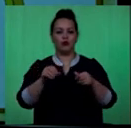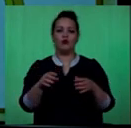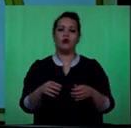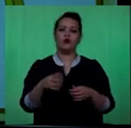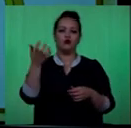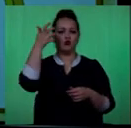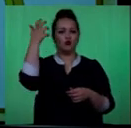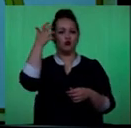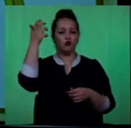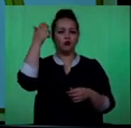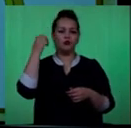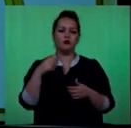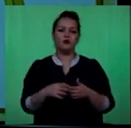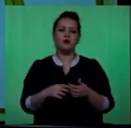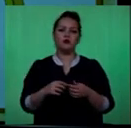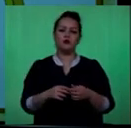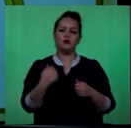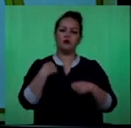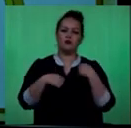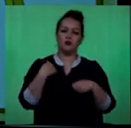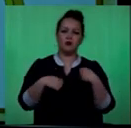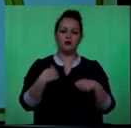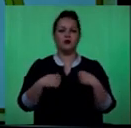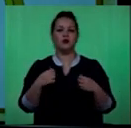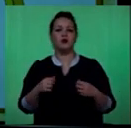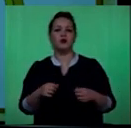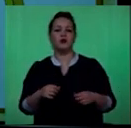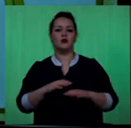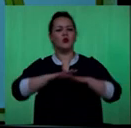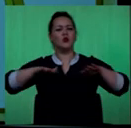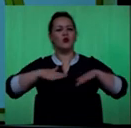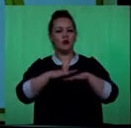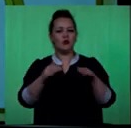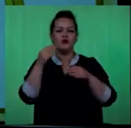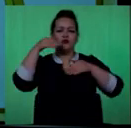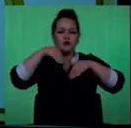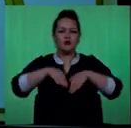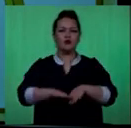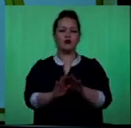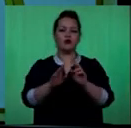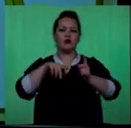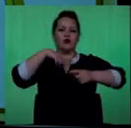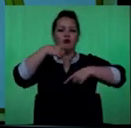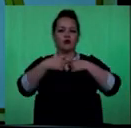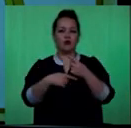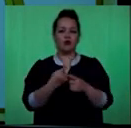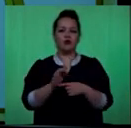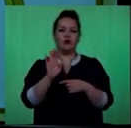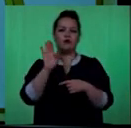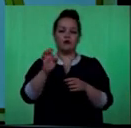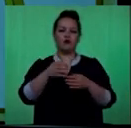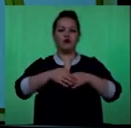гребешок давайте же мыться плескаться купаться нырять кувыркаться в ушате в